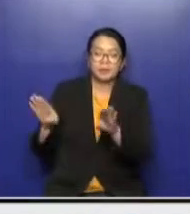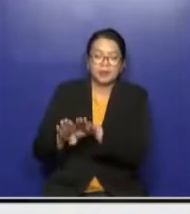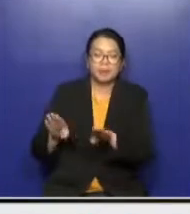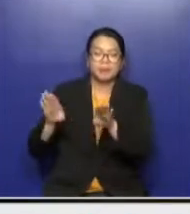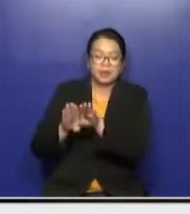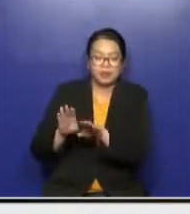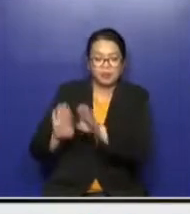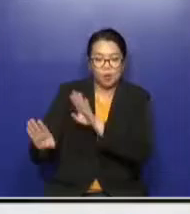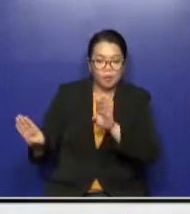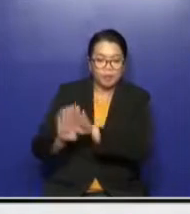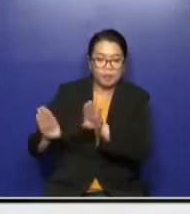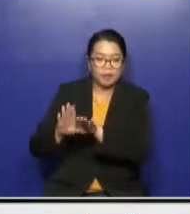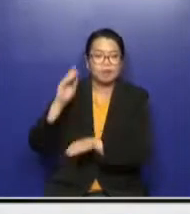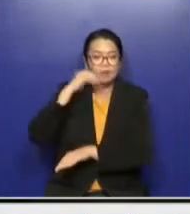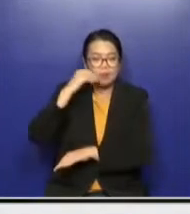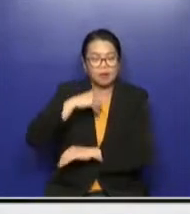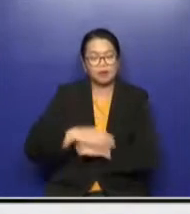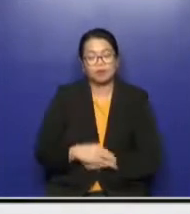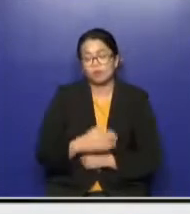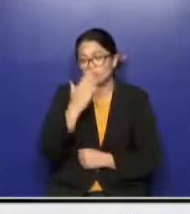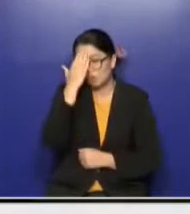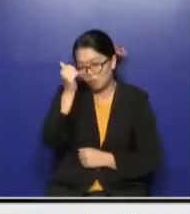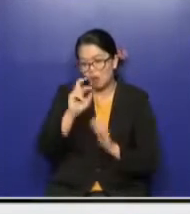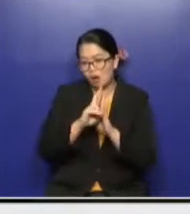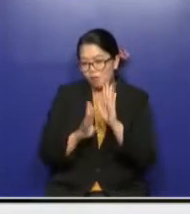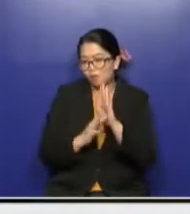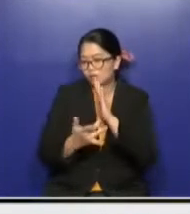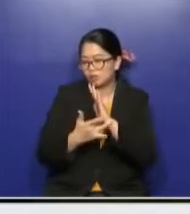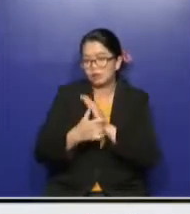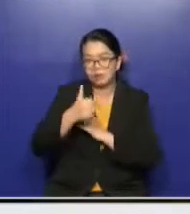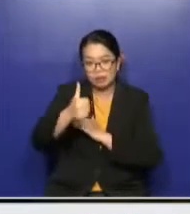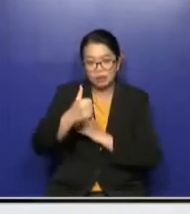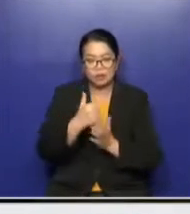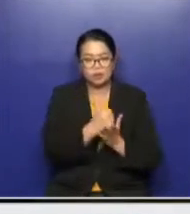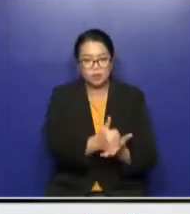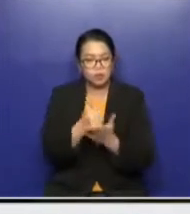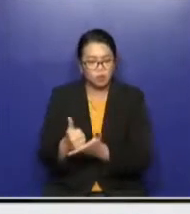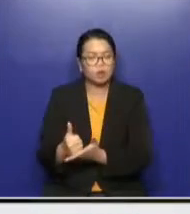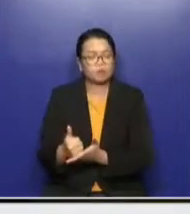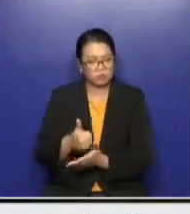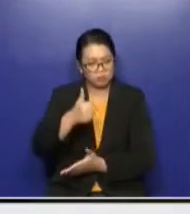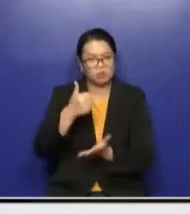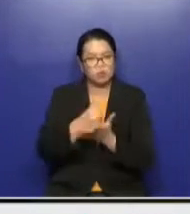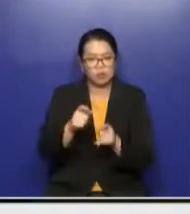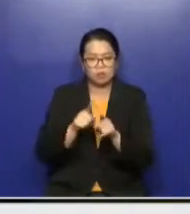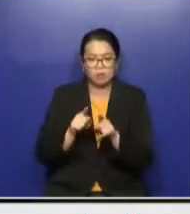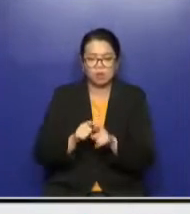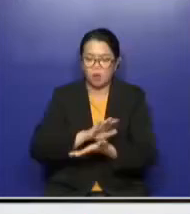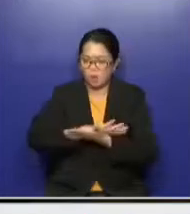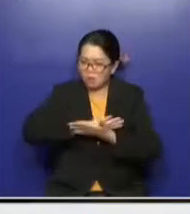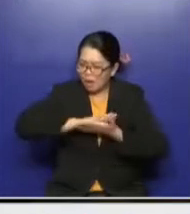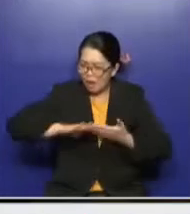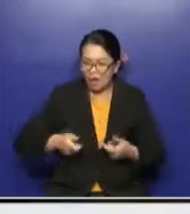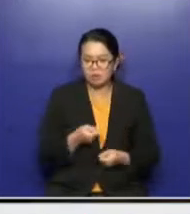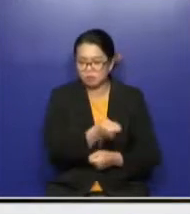ราะฉะนั้นเนี่ยฉันจึงว่าถ้าเรามีระบบอิเล็กทรอนิกส์ที่ดีนะคะมันก็จะช่วยอะไรเราได้เยอะอย่างเช่นความสะอาดก็เหมือนกัน